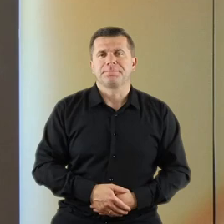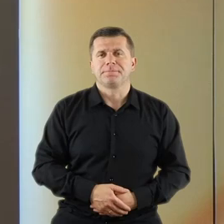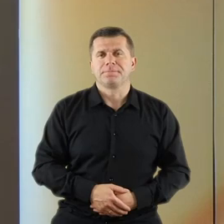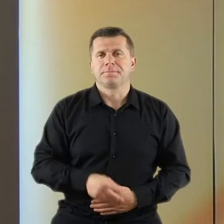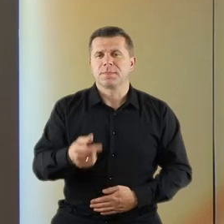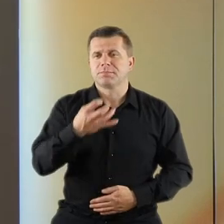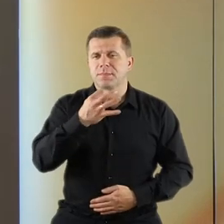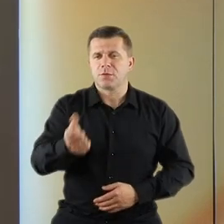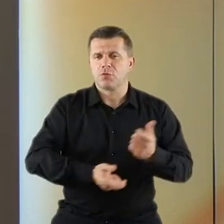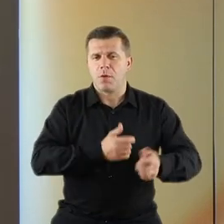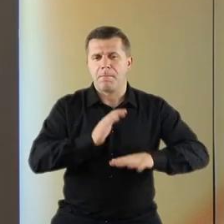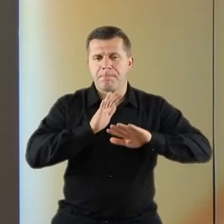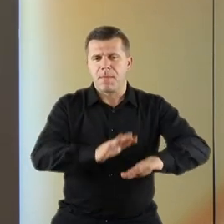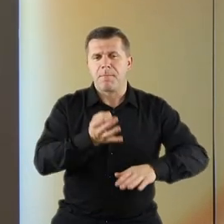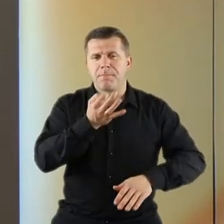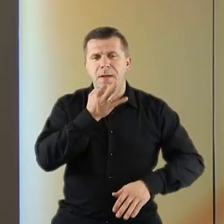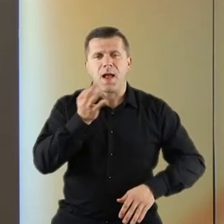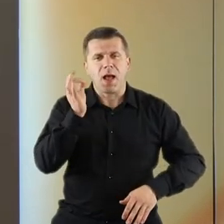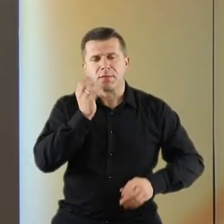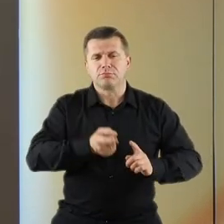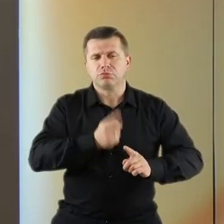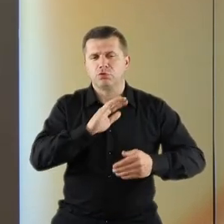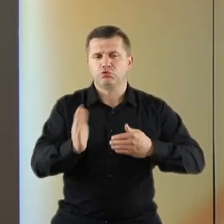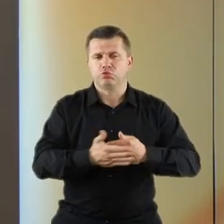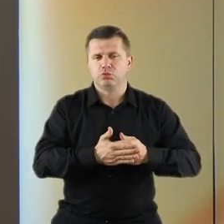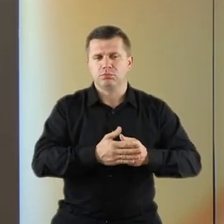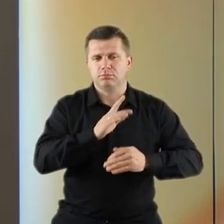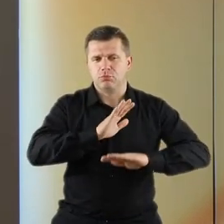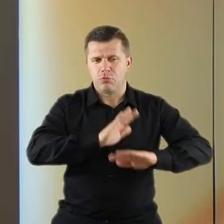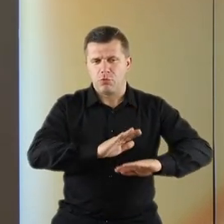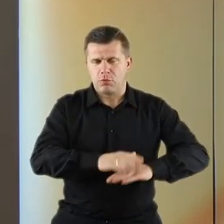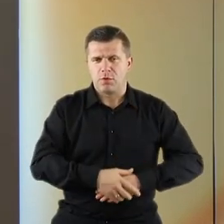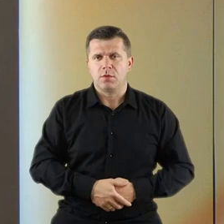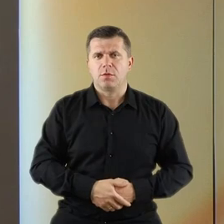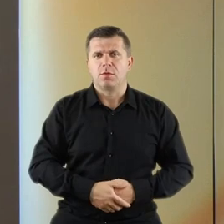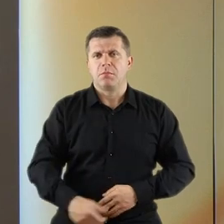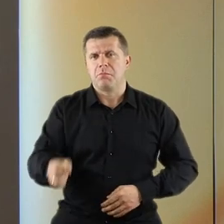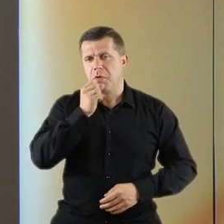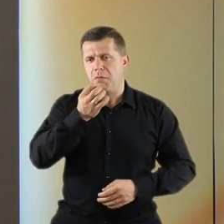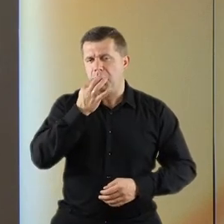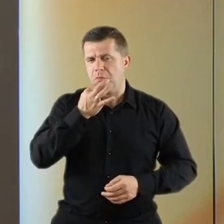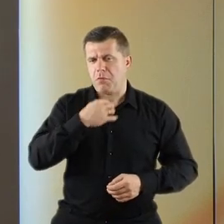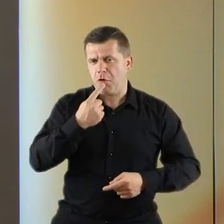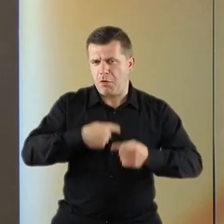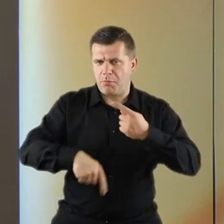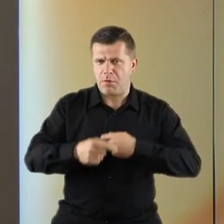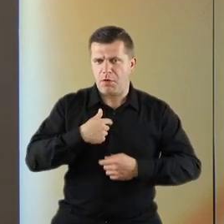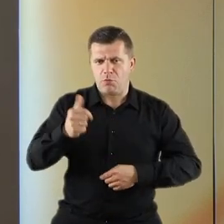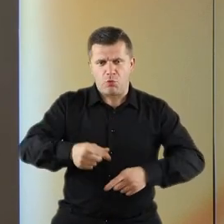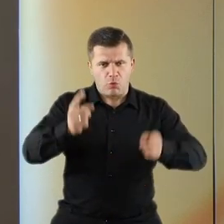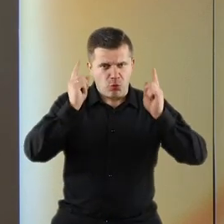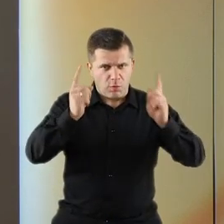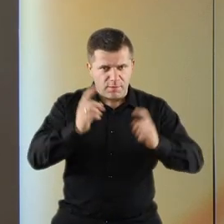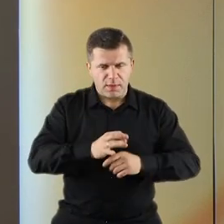zabezpieczono Panny przed ślubem rozwój przyszłość wieczór do sąsiadki a babka do mnie gada do żeby uważała bo